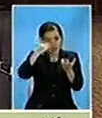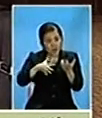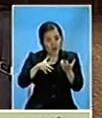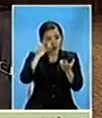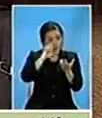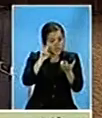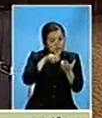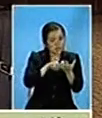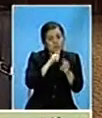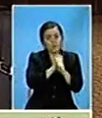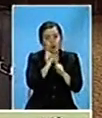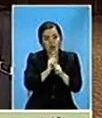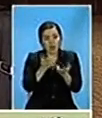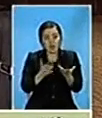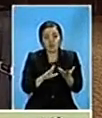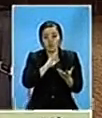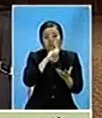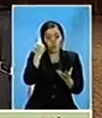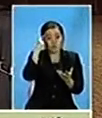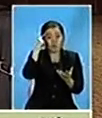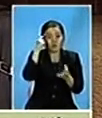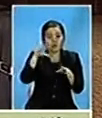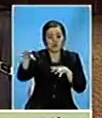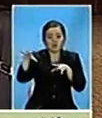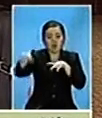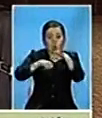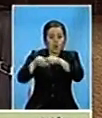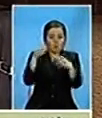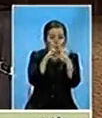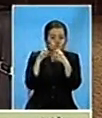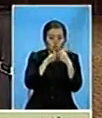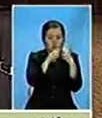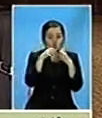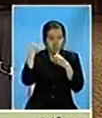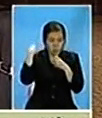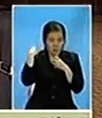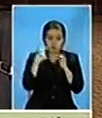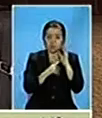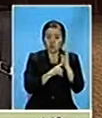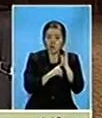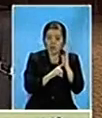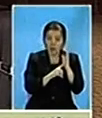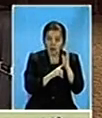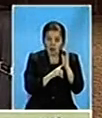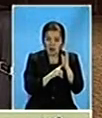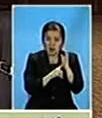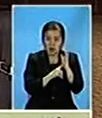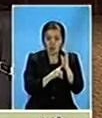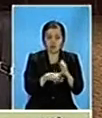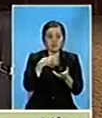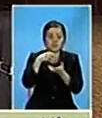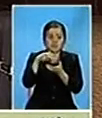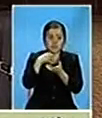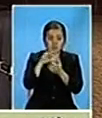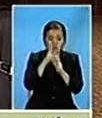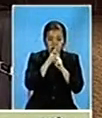ไรนะครับไม่อย่างนั้นท่านก็จะล้ำแดนไปใช้เครื่องมือบางอย่างกรณีบางตัวอย่างที่ผมกล่าวไว้ใน